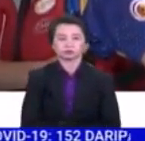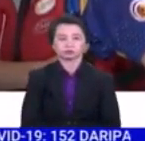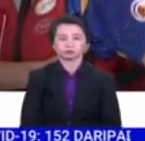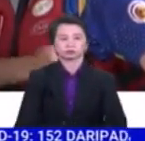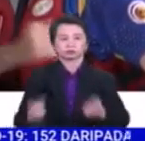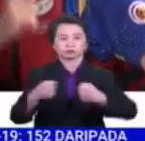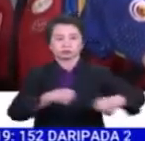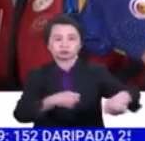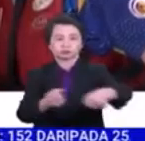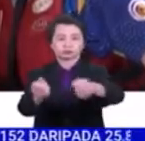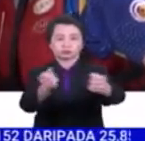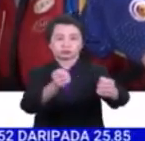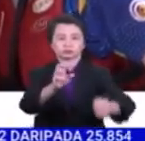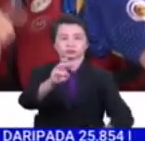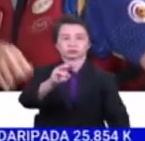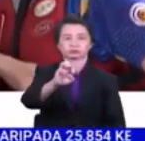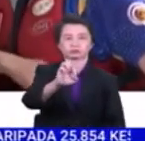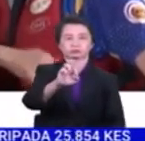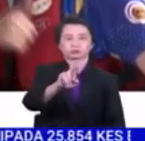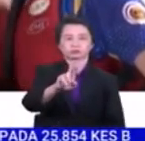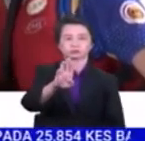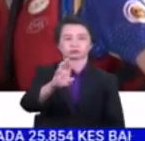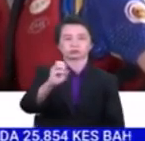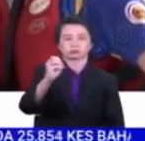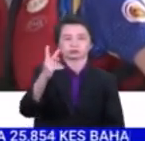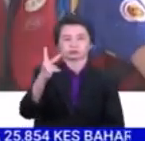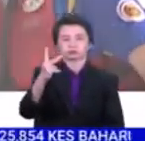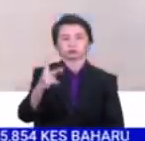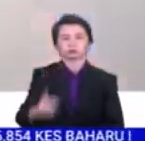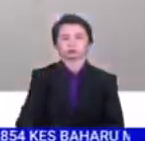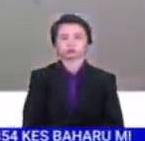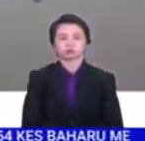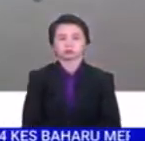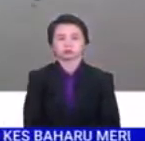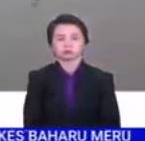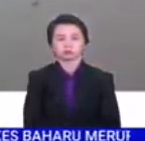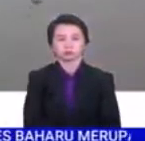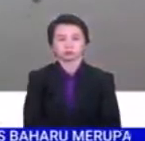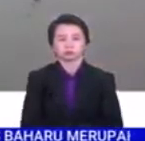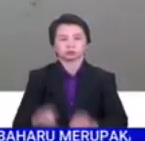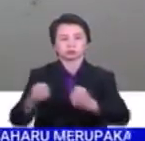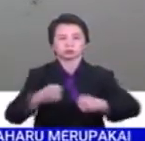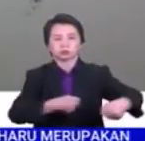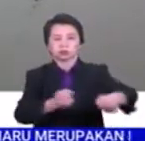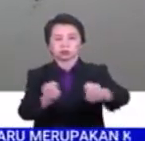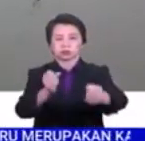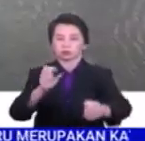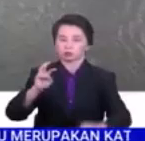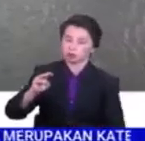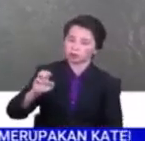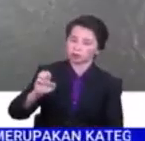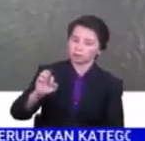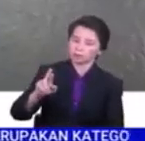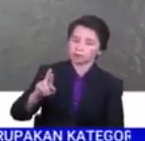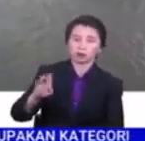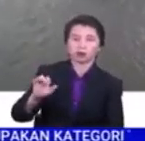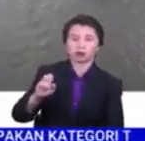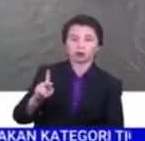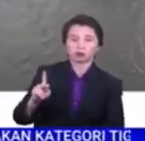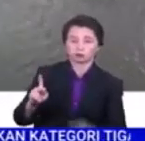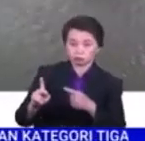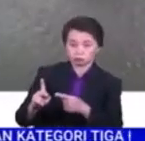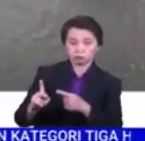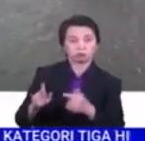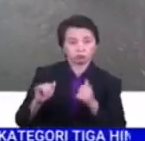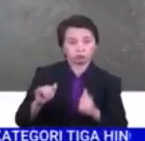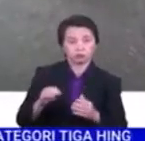Merbok, Gerai Geopark. Sungai Merbok, Gerai Geopark. Sungai Merbok merupakan antara lima kriteria di